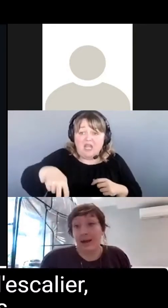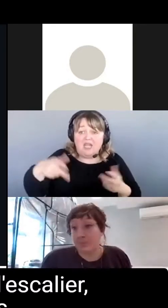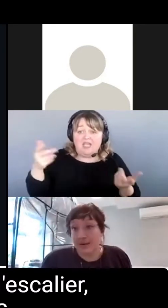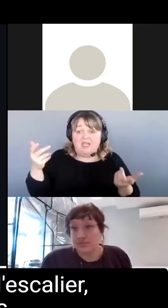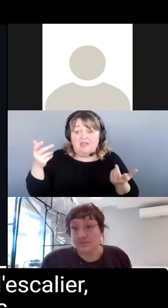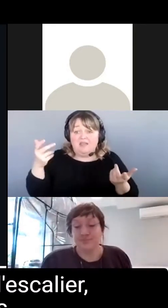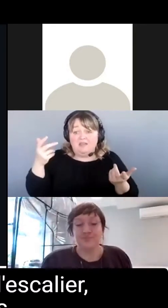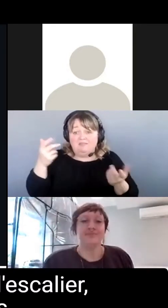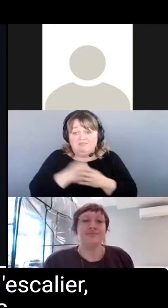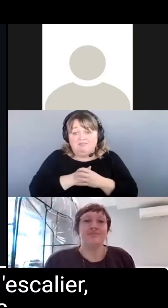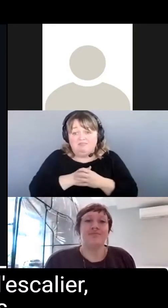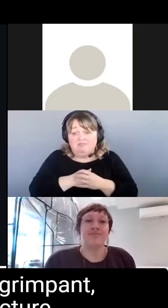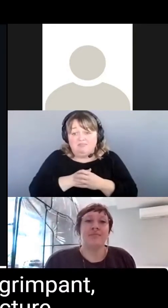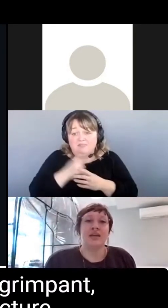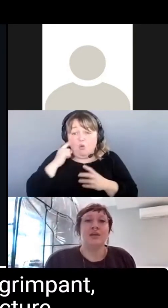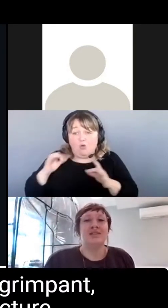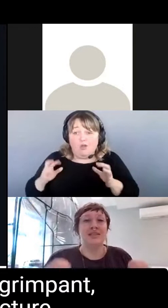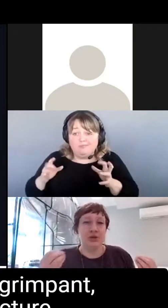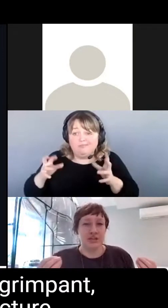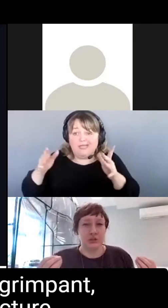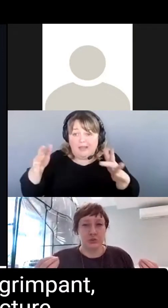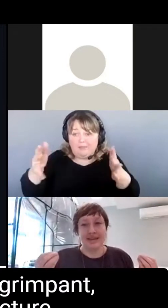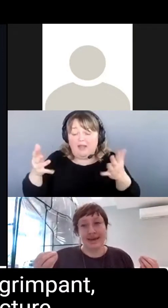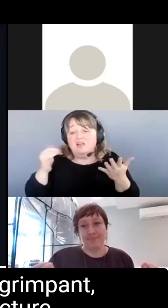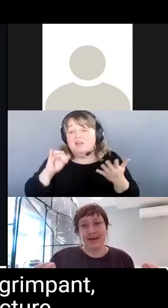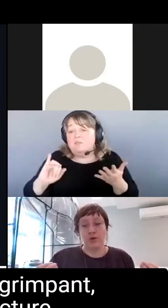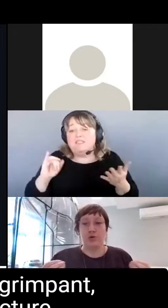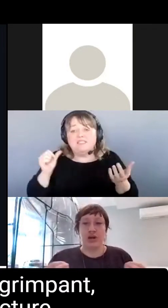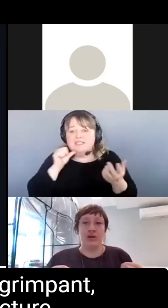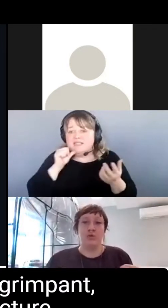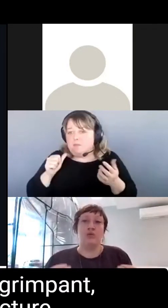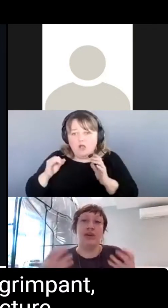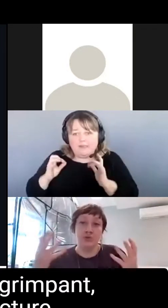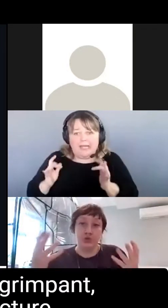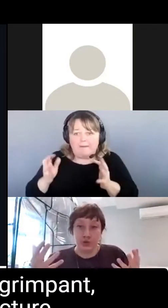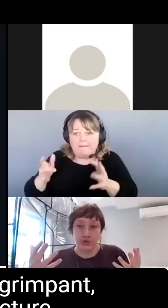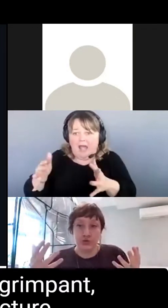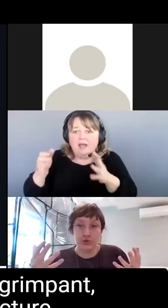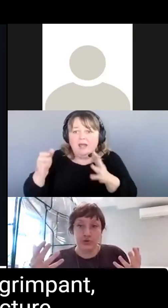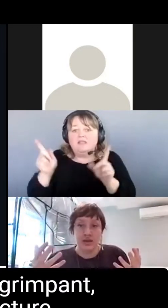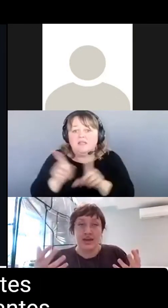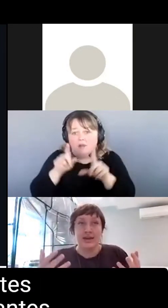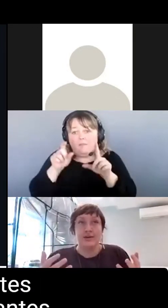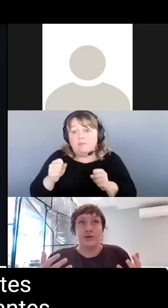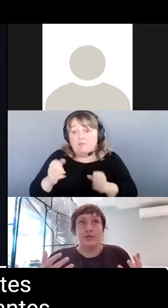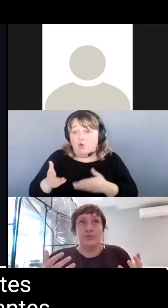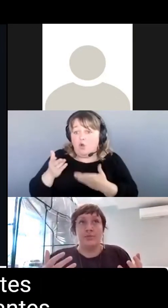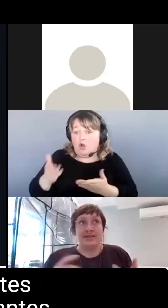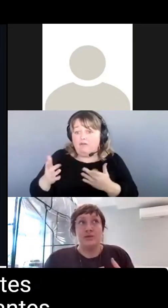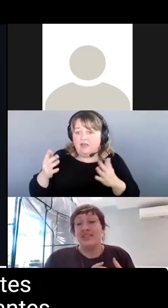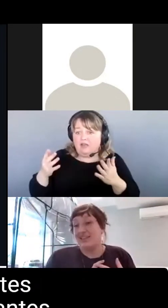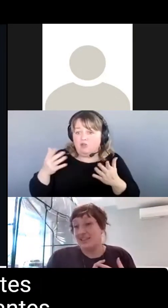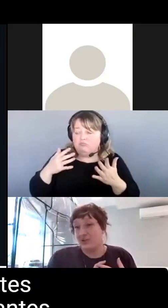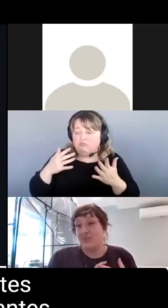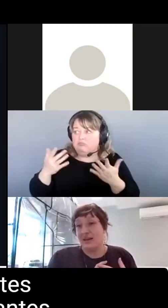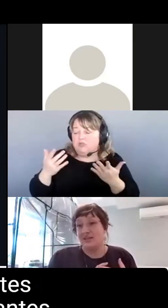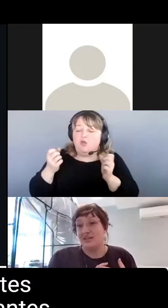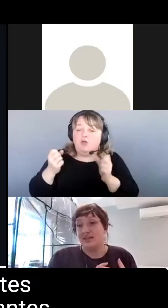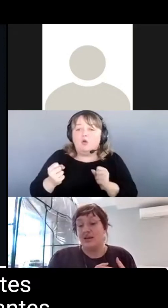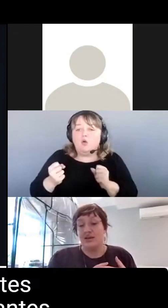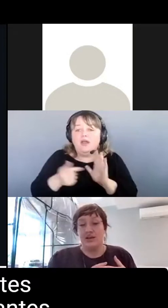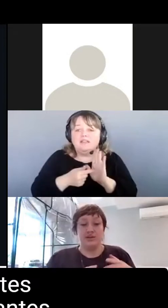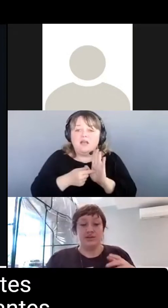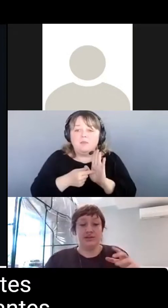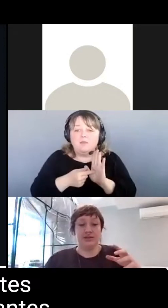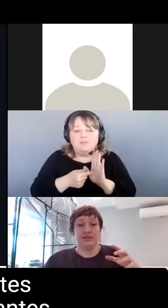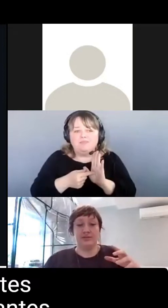des grimpants. Puis, si ce n'est pas quelque chose qui est grimpant, on peut quand même offrir une structure. Par exemple, il y a certaines tomates